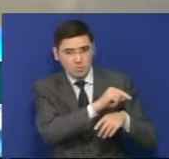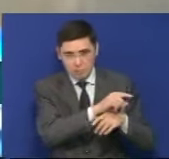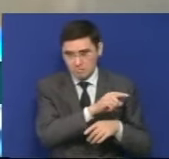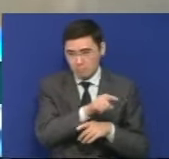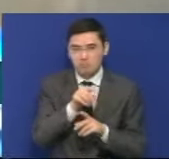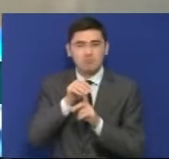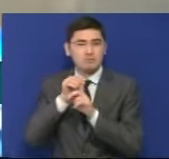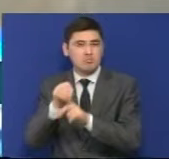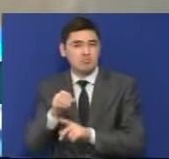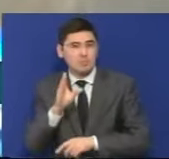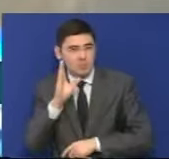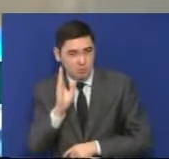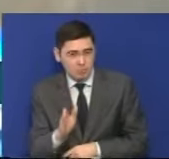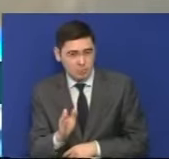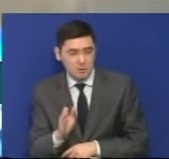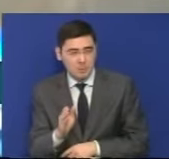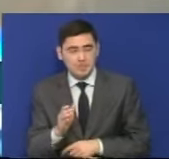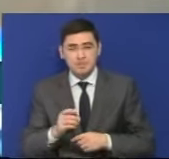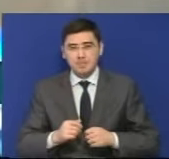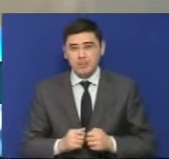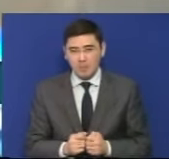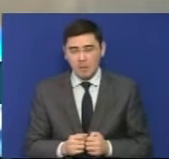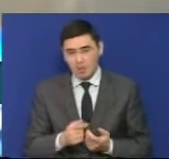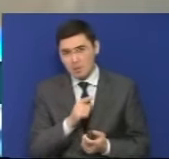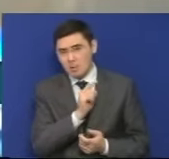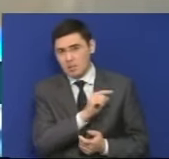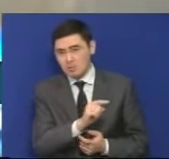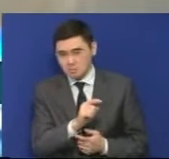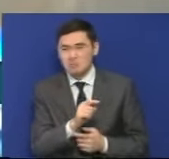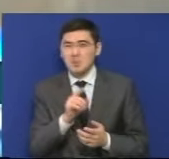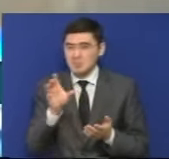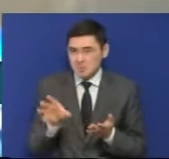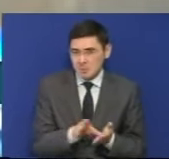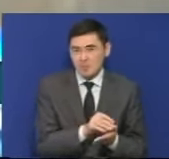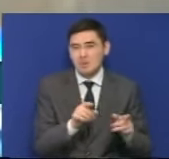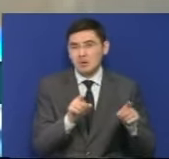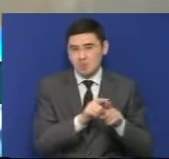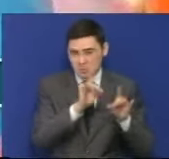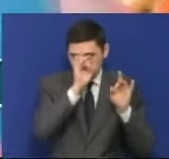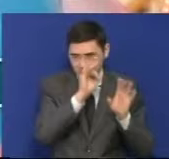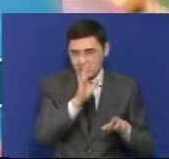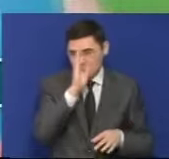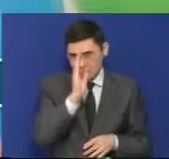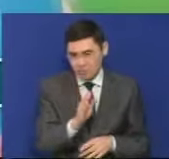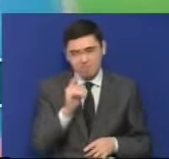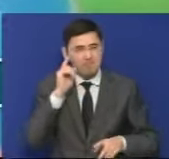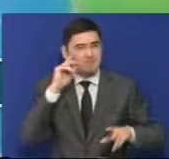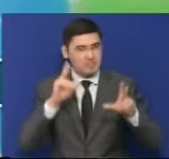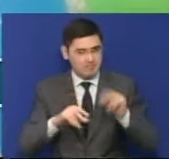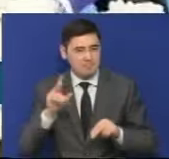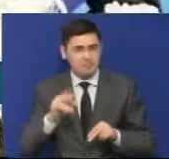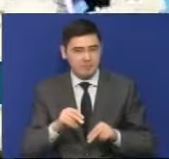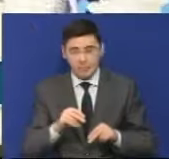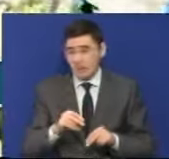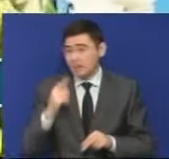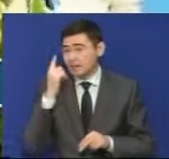будучи руководителем спортивного сектора у нас в клубе, он сможет вывести на мировой уровень своих талантливых учеников. Чемпионат мира в Испании стал